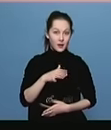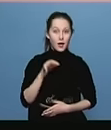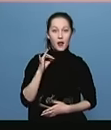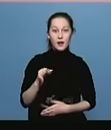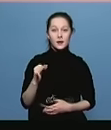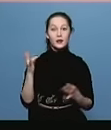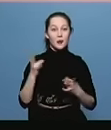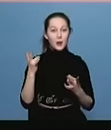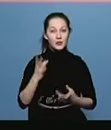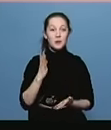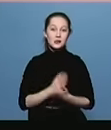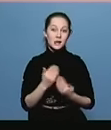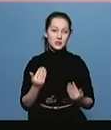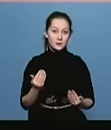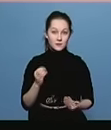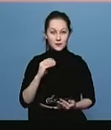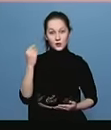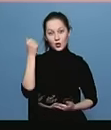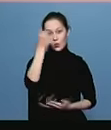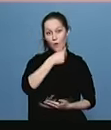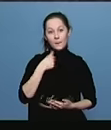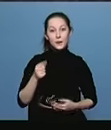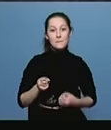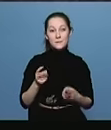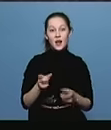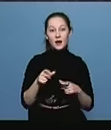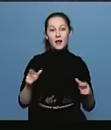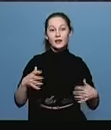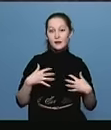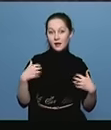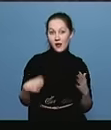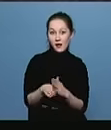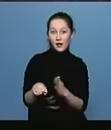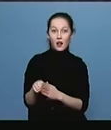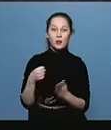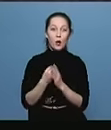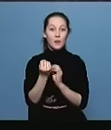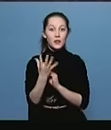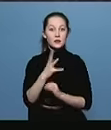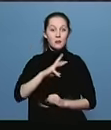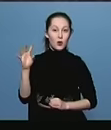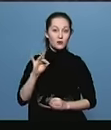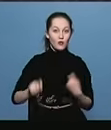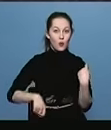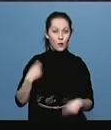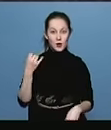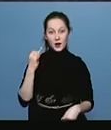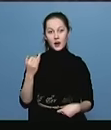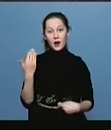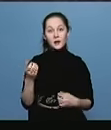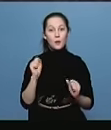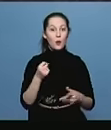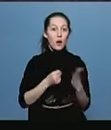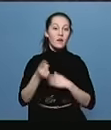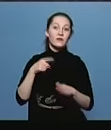Необходимость в них есть и сейчас. Ежегодно браконьеры наносят ущерб на сумму до 15 миллионов рублей. Первый отряд может появиться в республике уже в